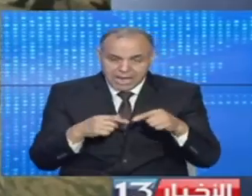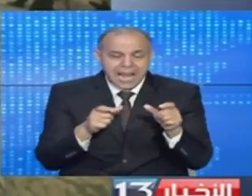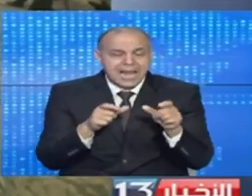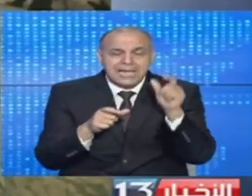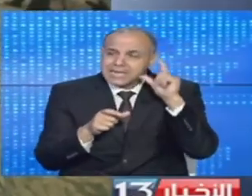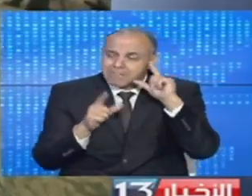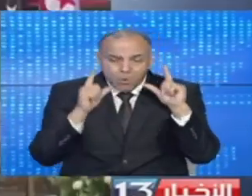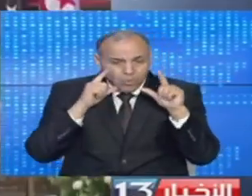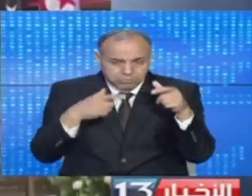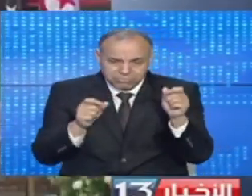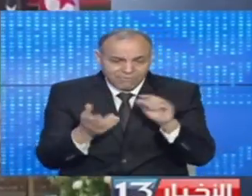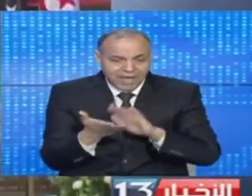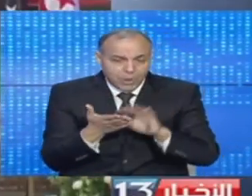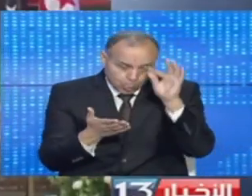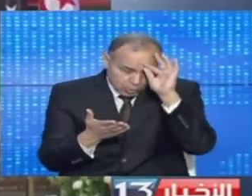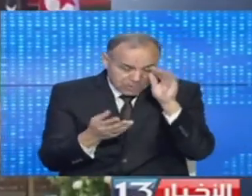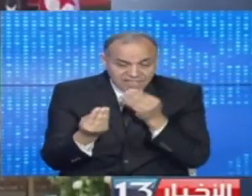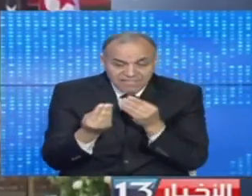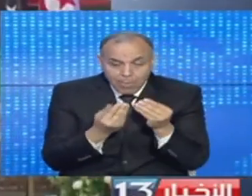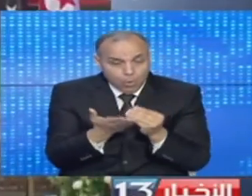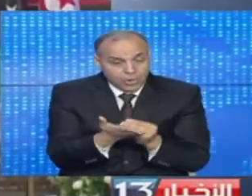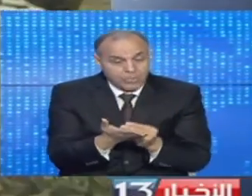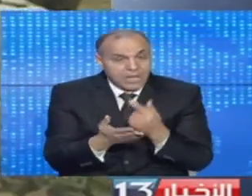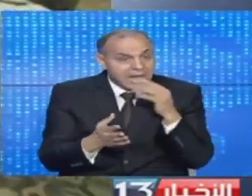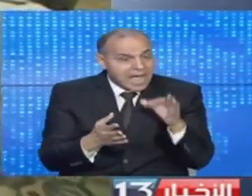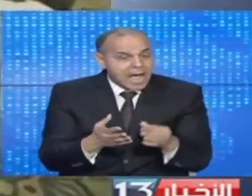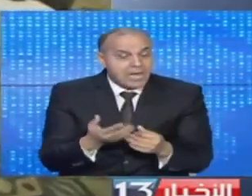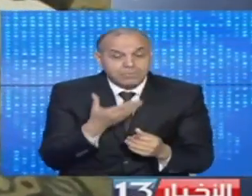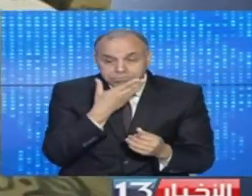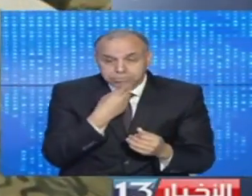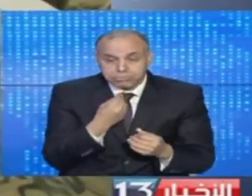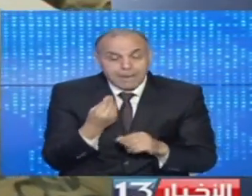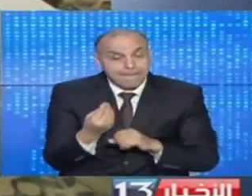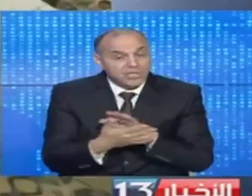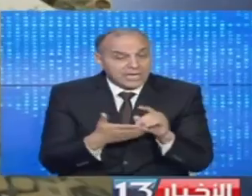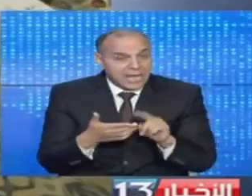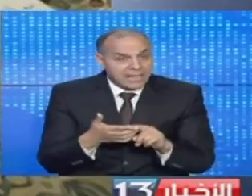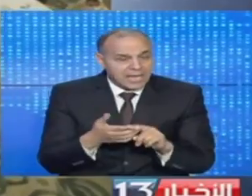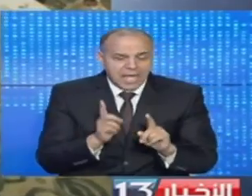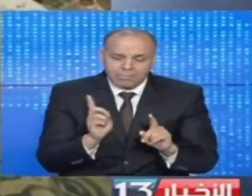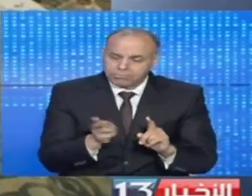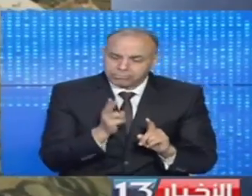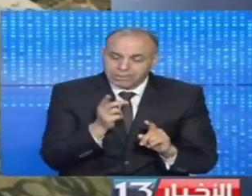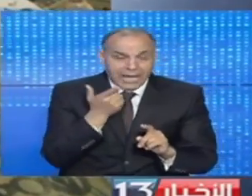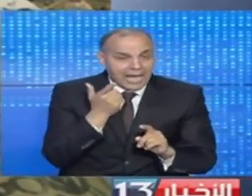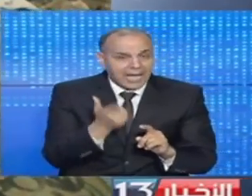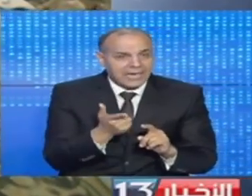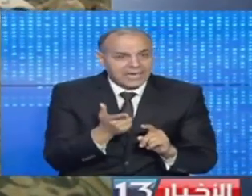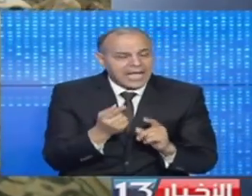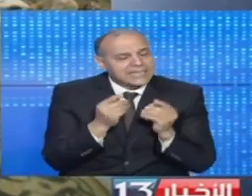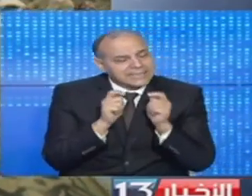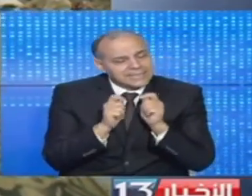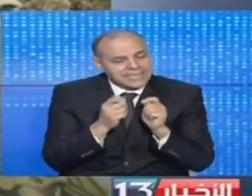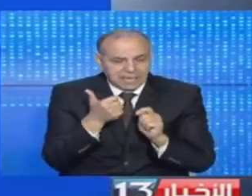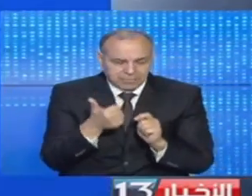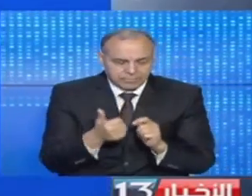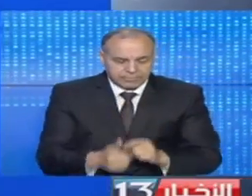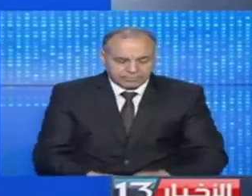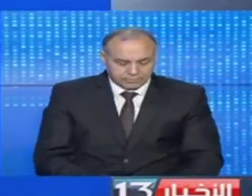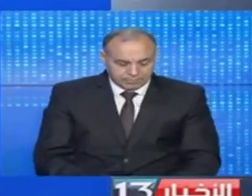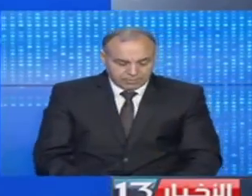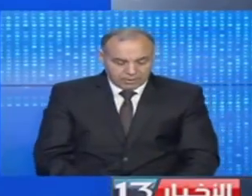الهيليون على ارض تونس تاكيدا على ان الحل الامثل لازمه لا يمكن ان يكون الا سياسيا